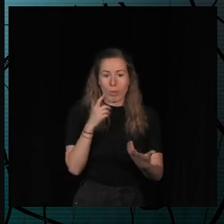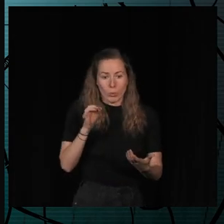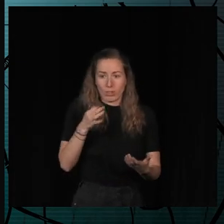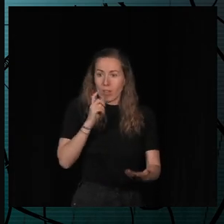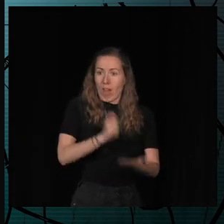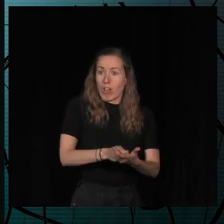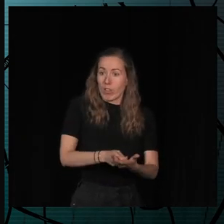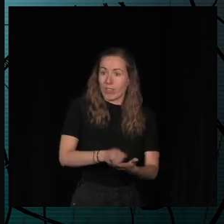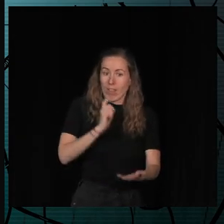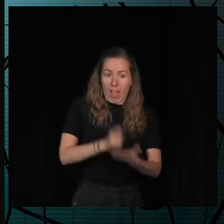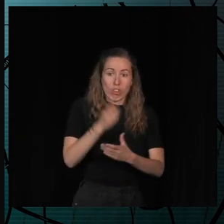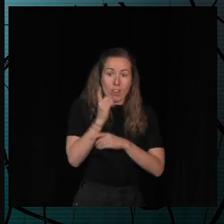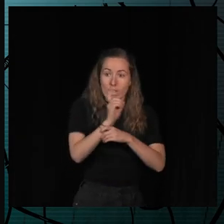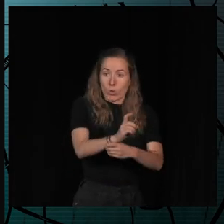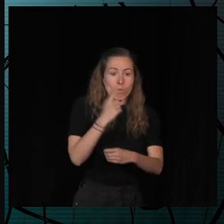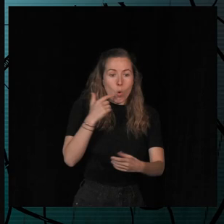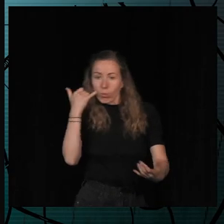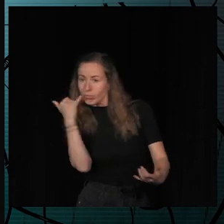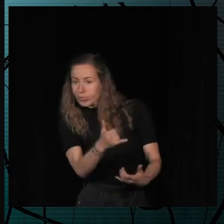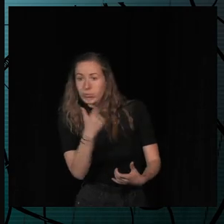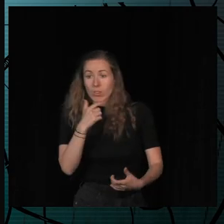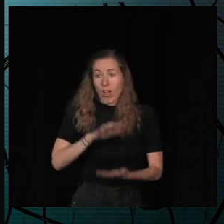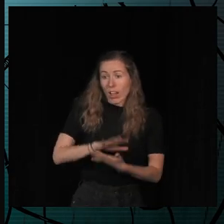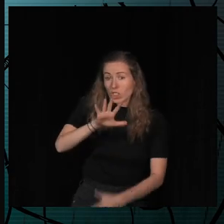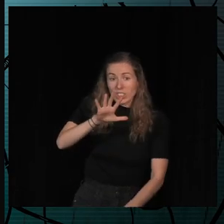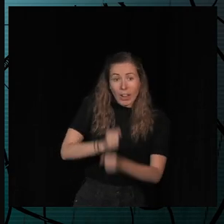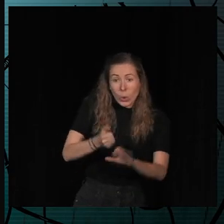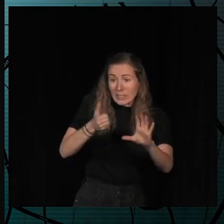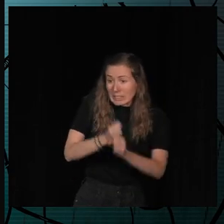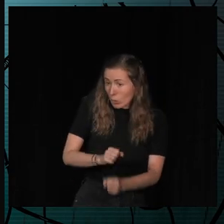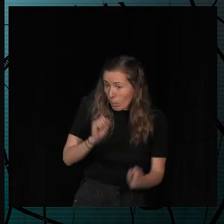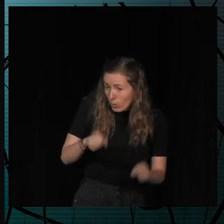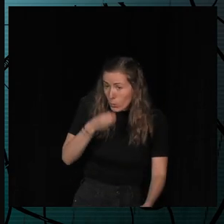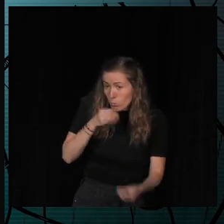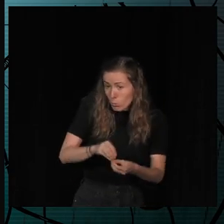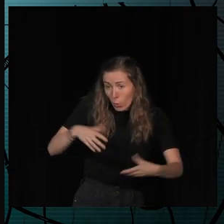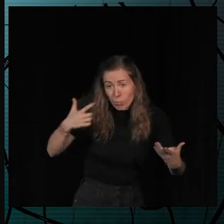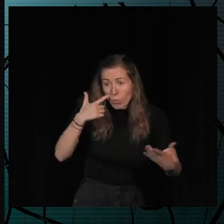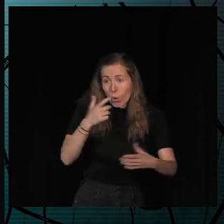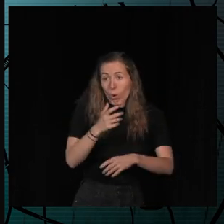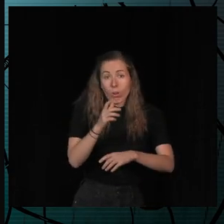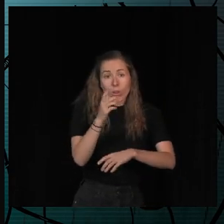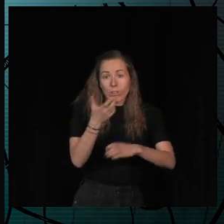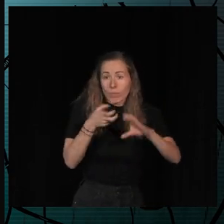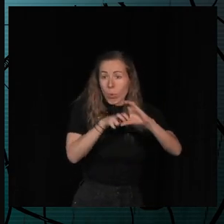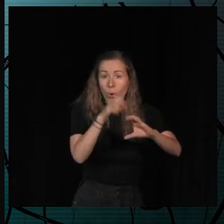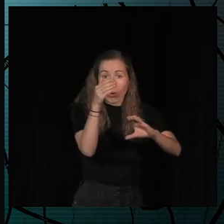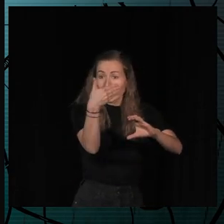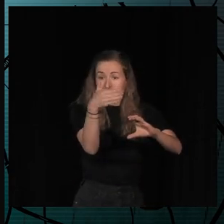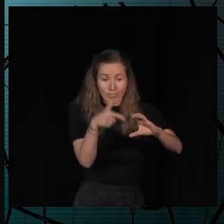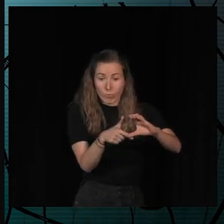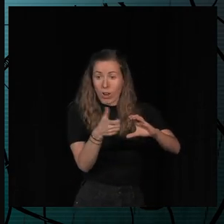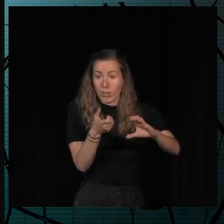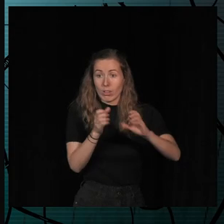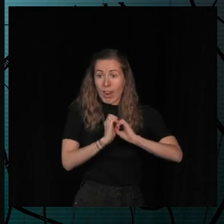portable pour pouvoir joindre les enfants et cela dès 5 ans des 6 ans donc il y a des choses qui sont très différentes aussi entre la ville